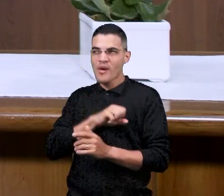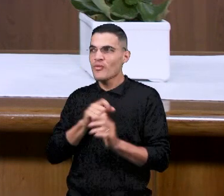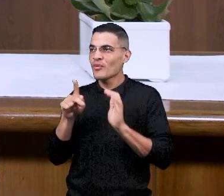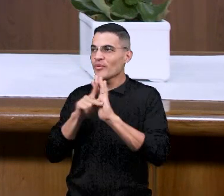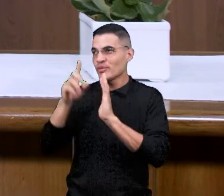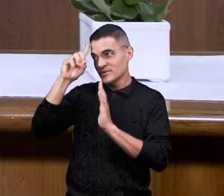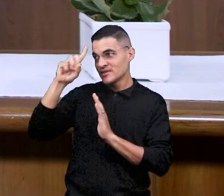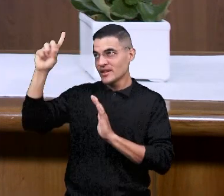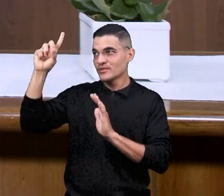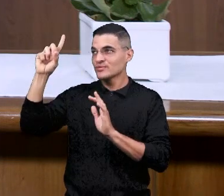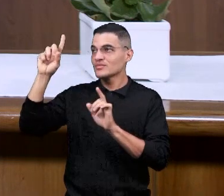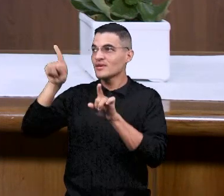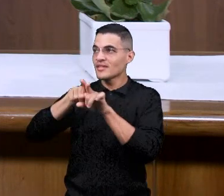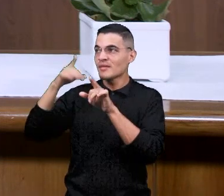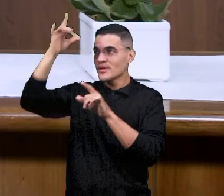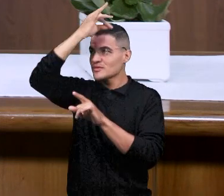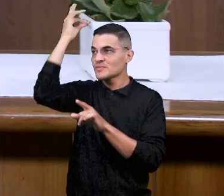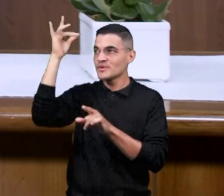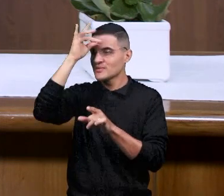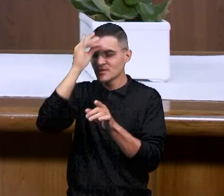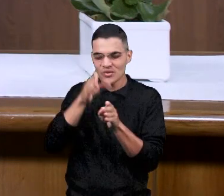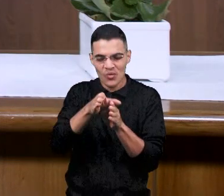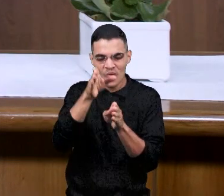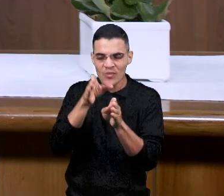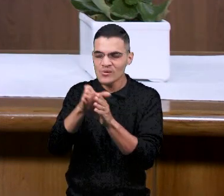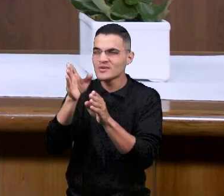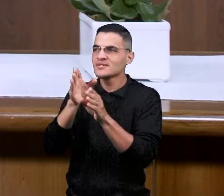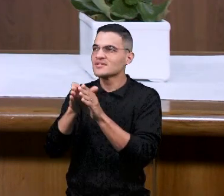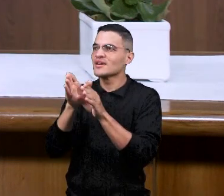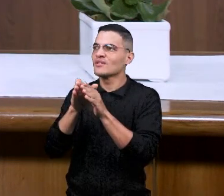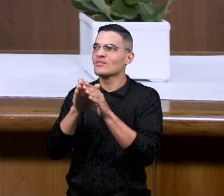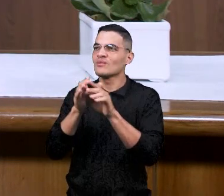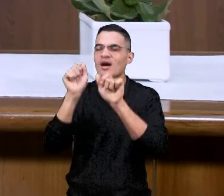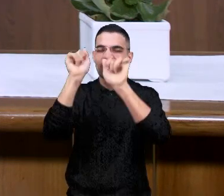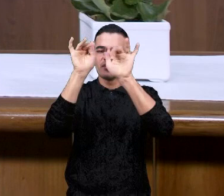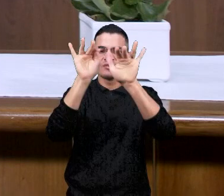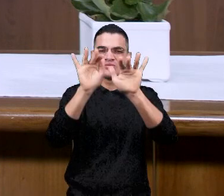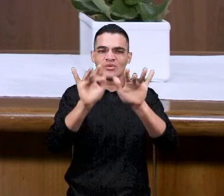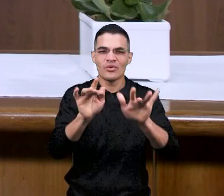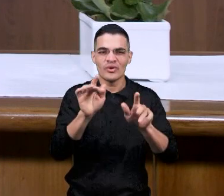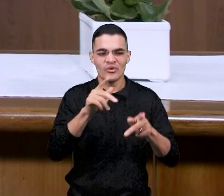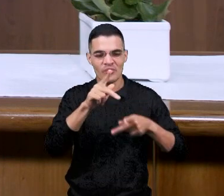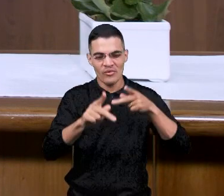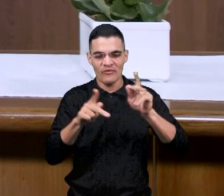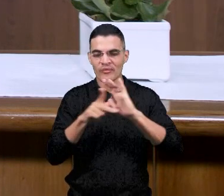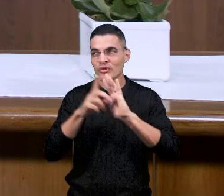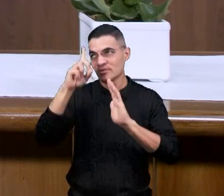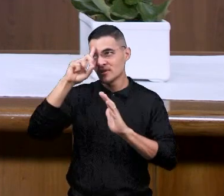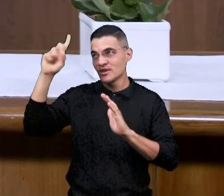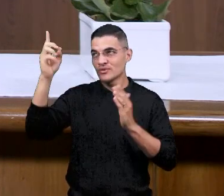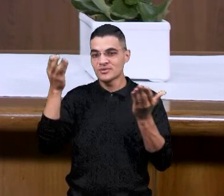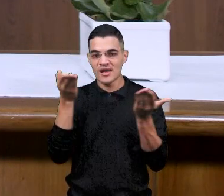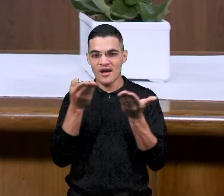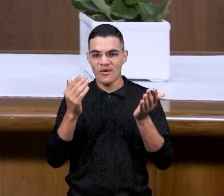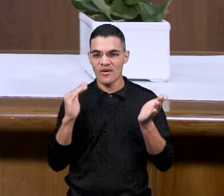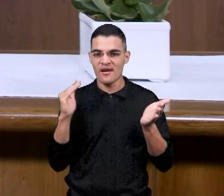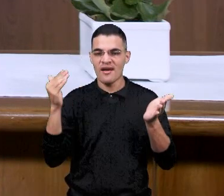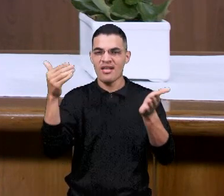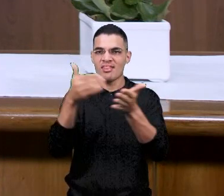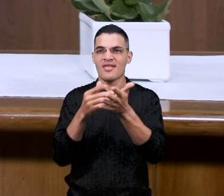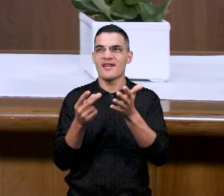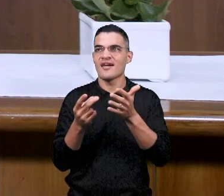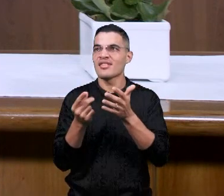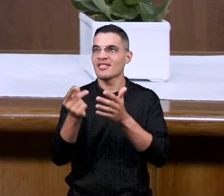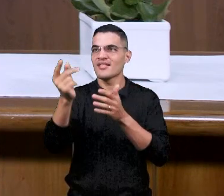douces, saintes et éternelles consolations du Saint-Esprit reposent sur vous, frères, sur tout le peuple de Dieu, depuis maintenant et pour